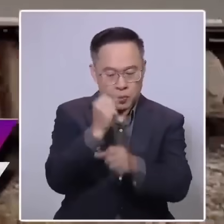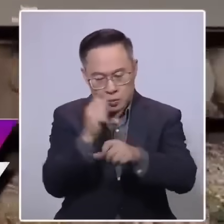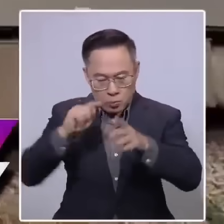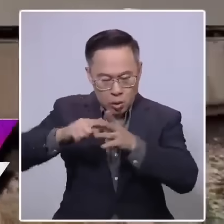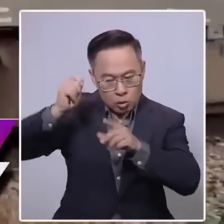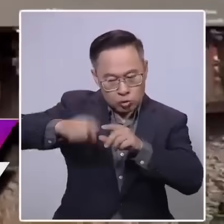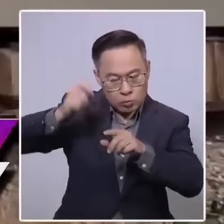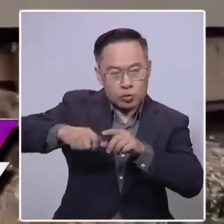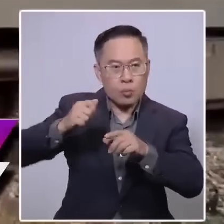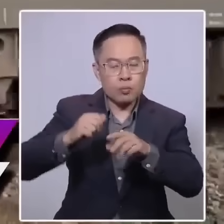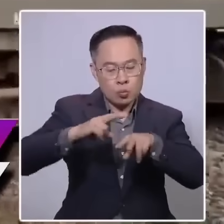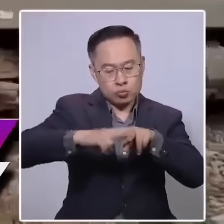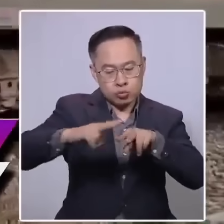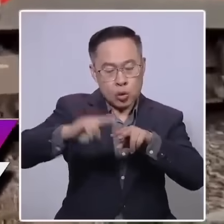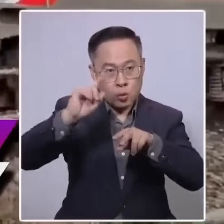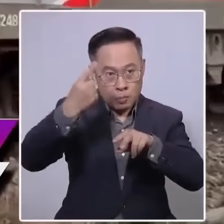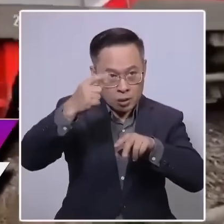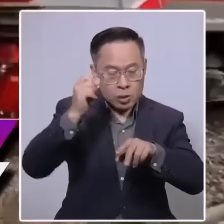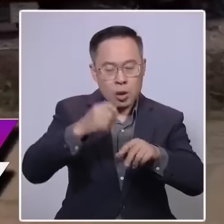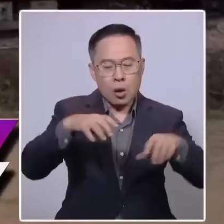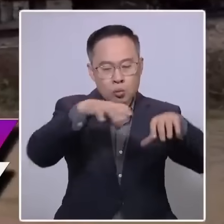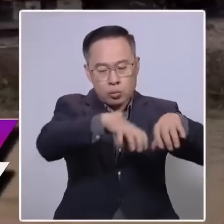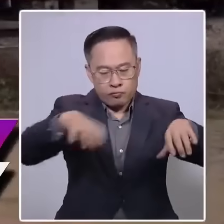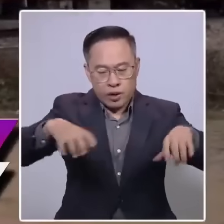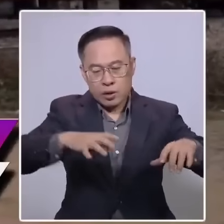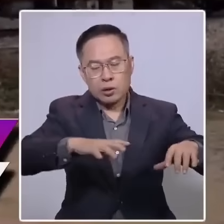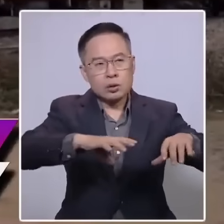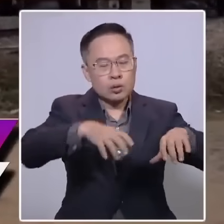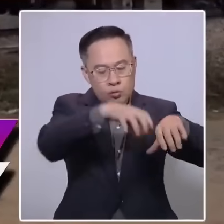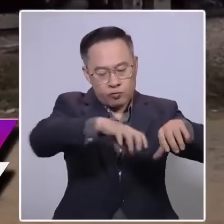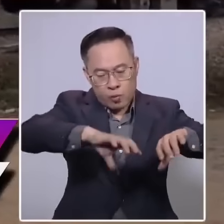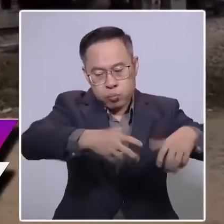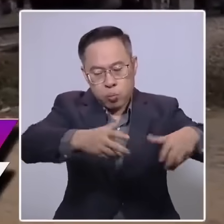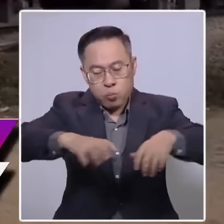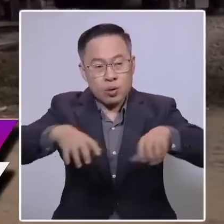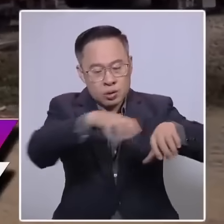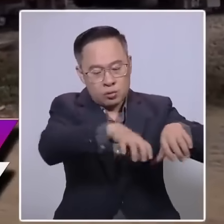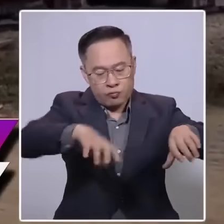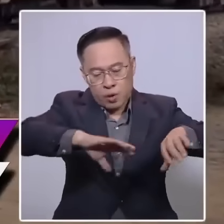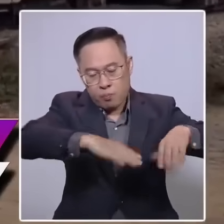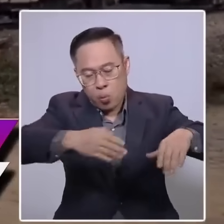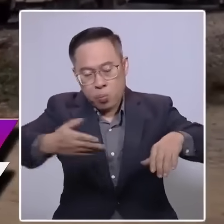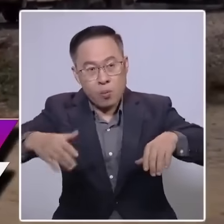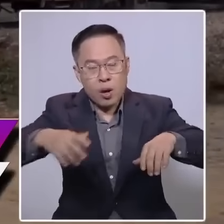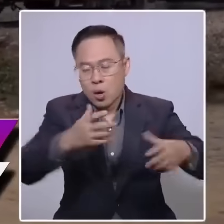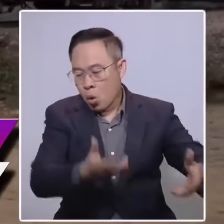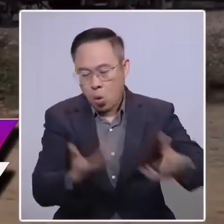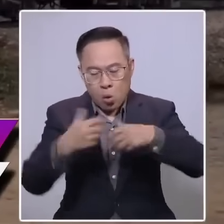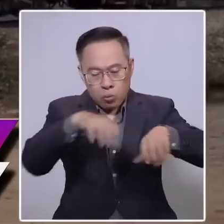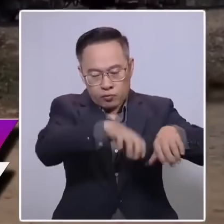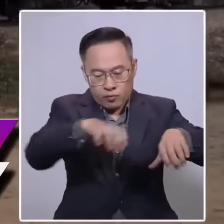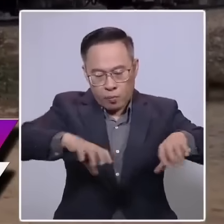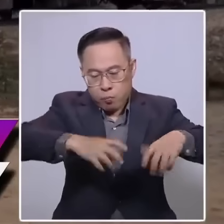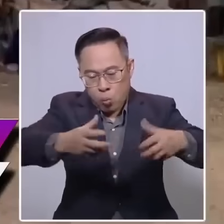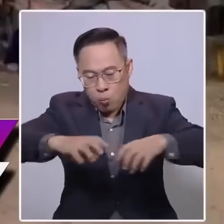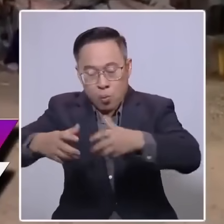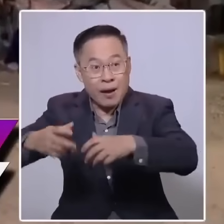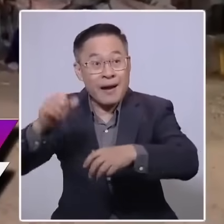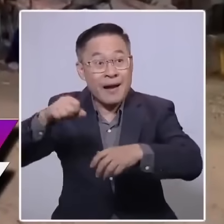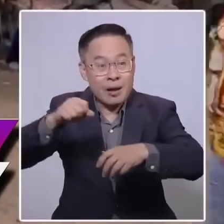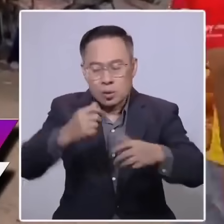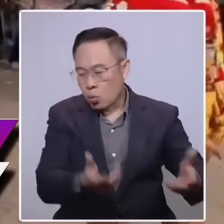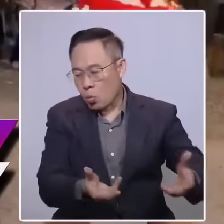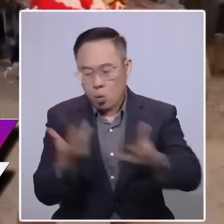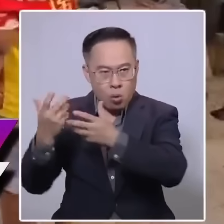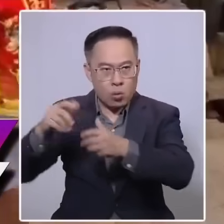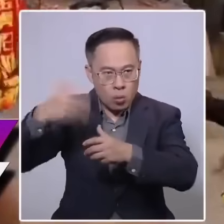จะสามารถกลับมาใช้งานได้ตามปกตินะคะตั้งแต่ช่วง 7:15 นาทีตอนเช้านะคะที่ผ่านมาเจ้าหน้าที่วิศว